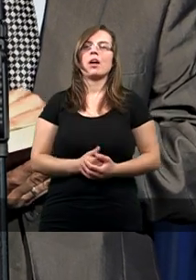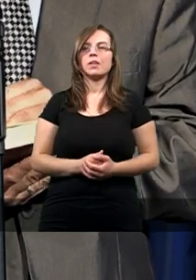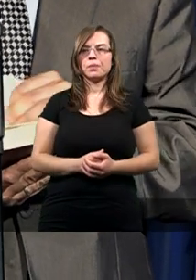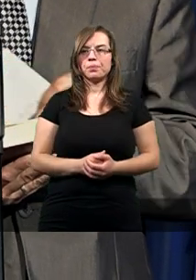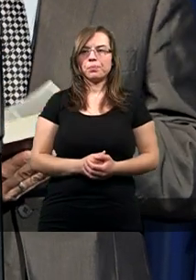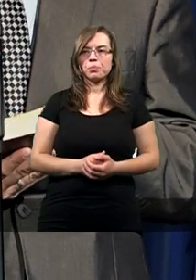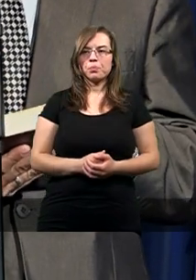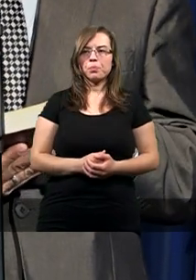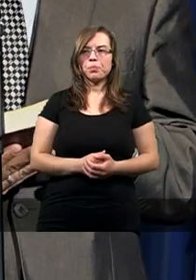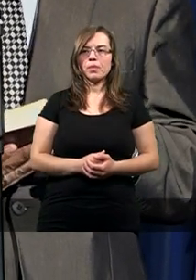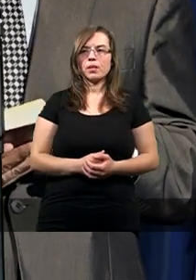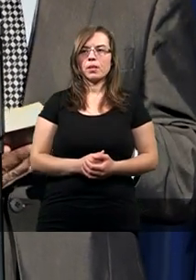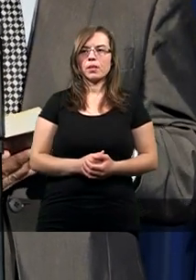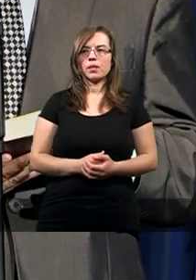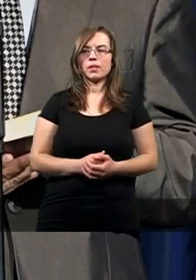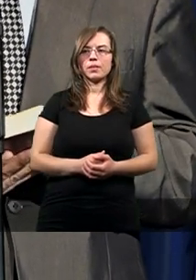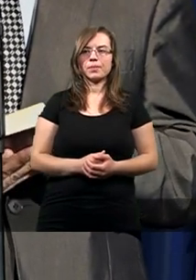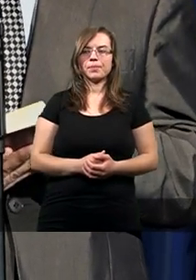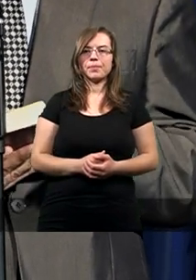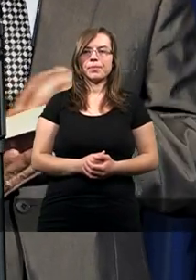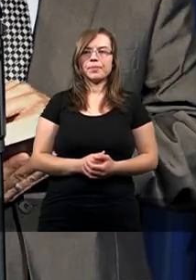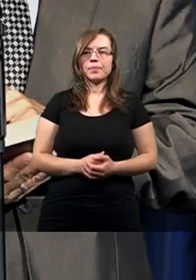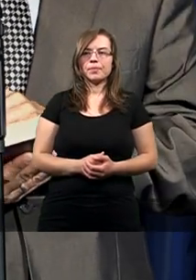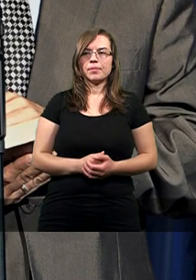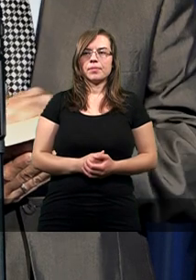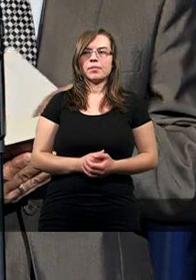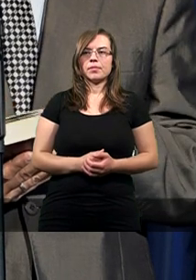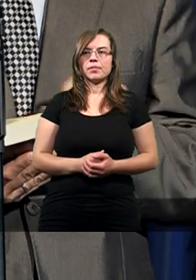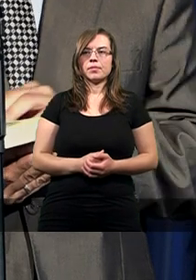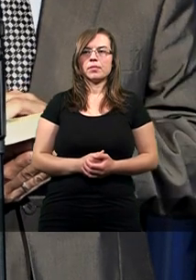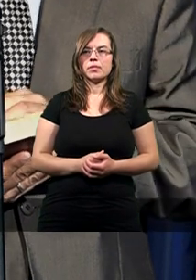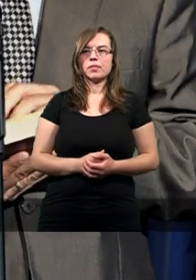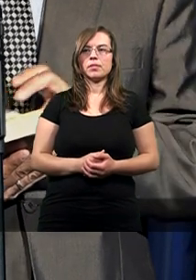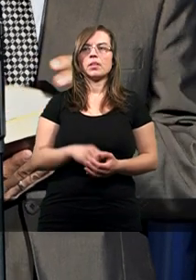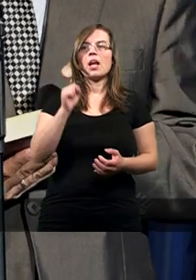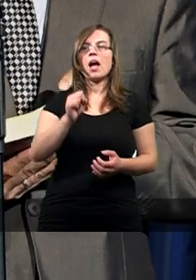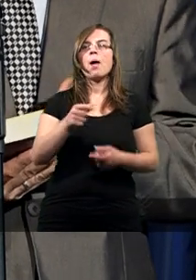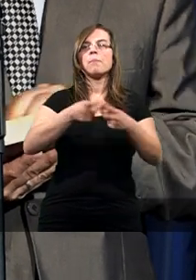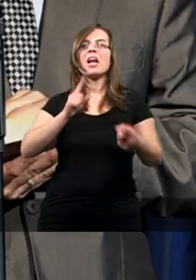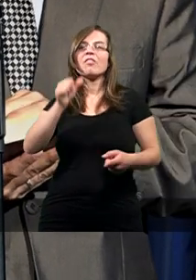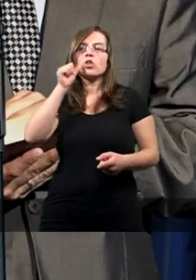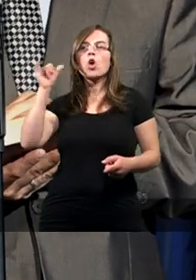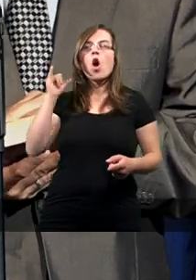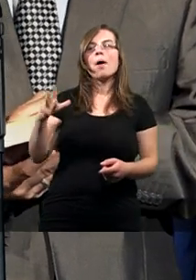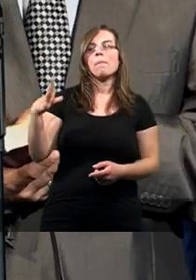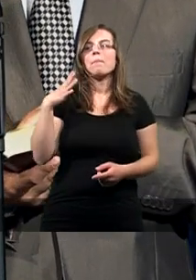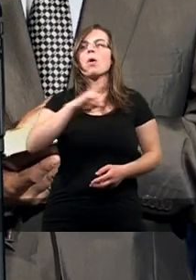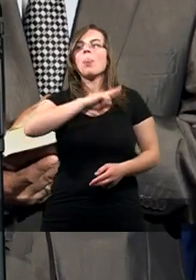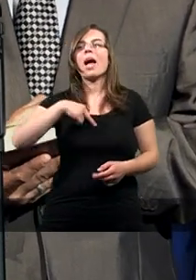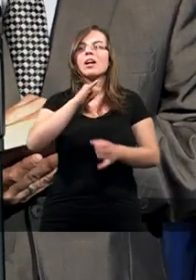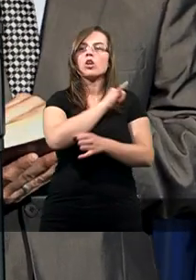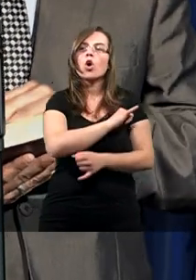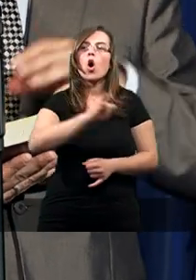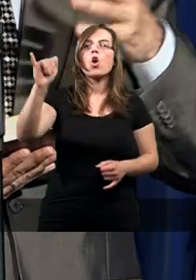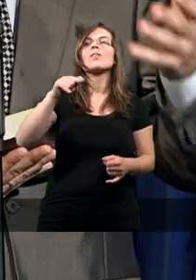before yesterday was our anniversary, so we are traveling on our second honeymoon here. A przedwczoraj była